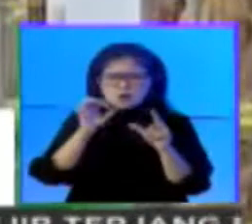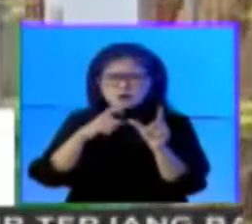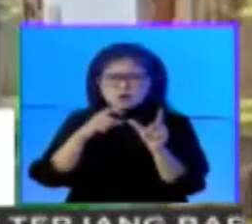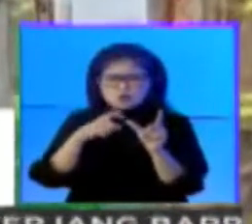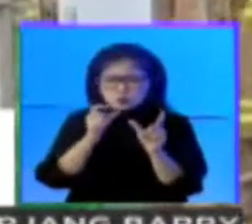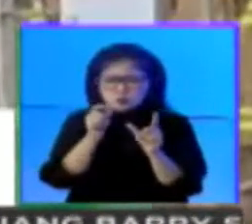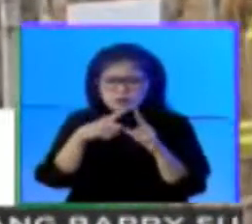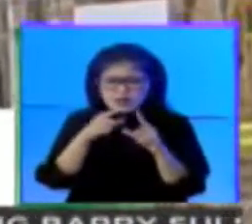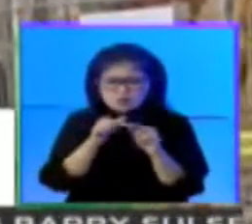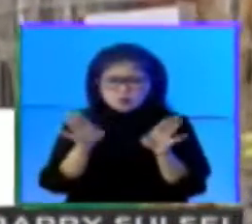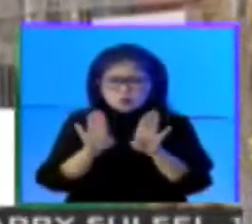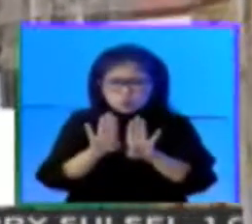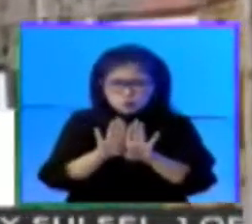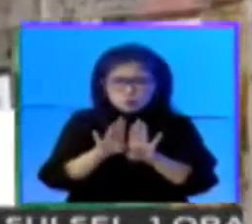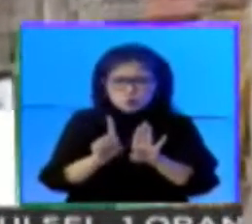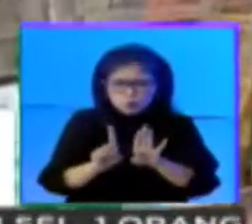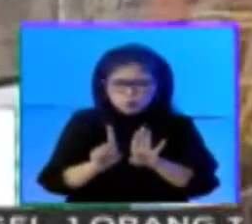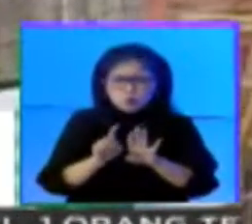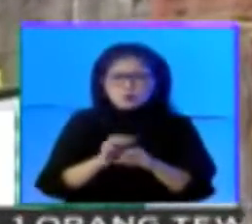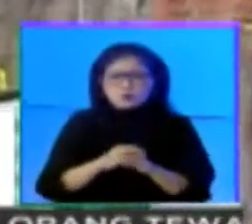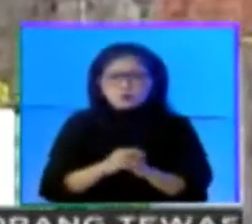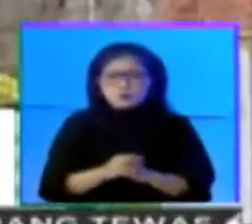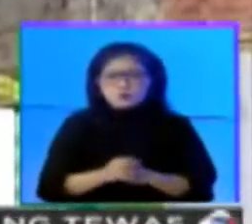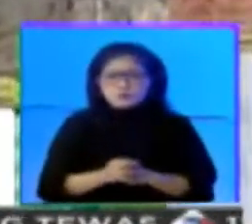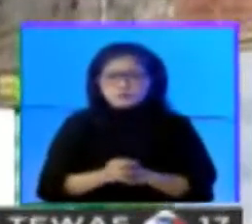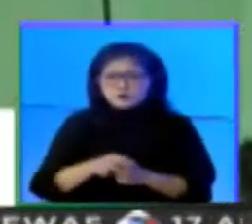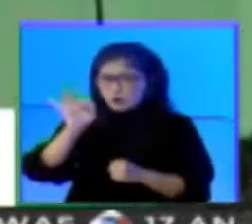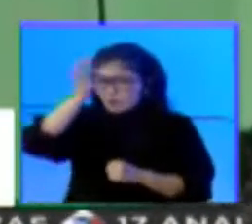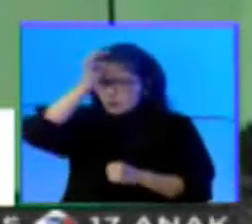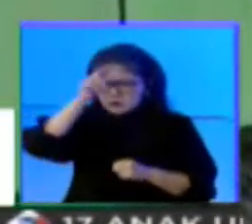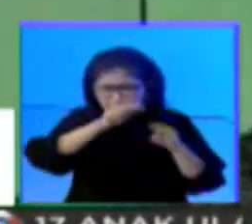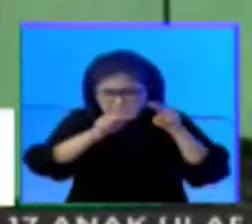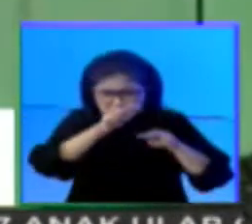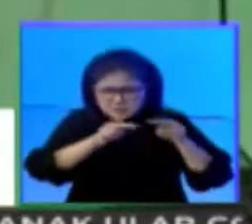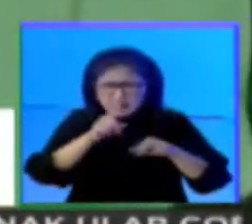ditutup sementara waktu. Dan polisi masih mendalami penyebab kebakaran.